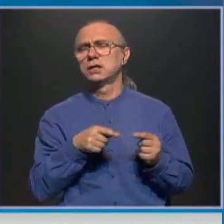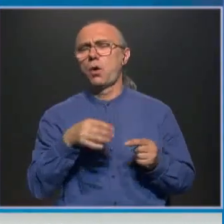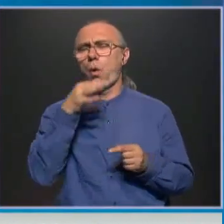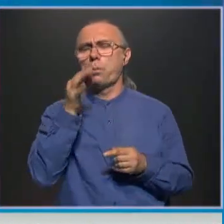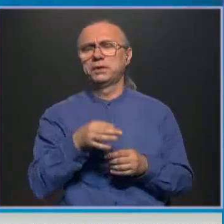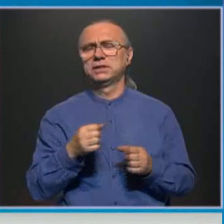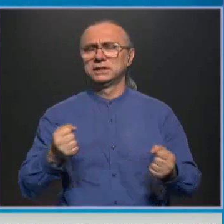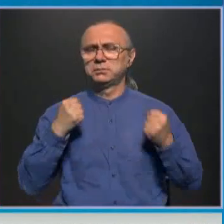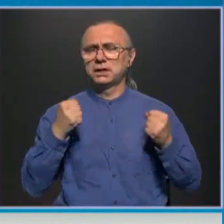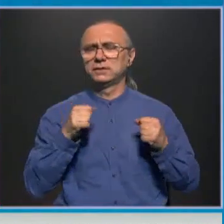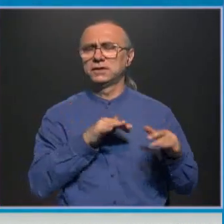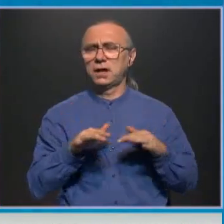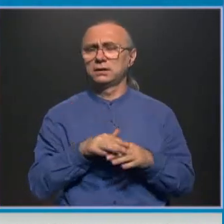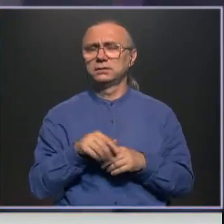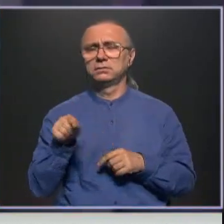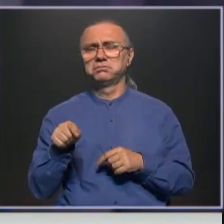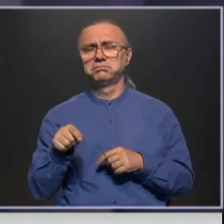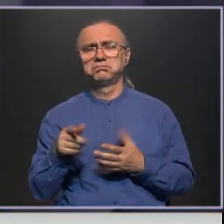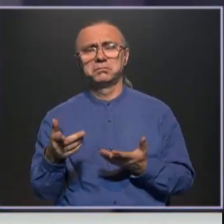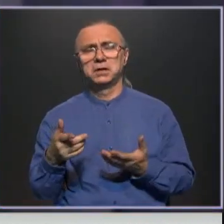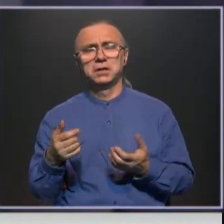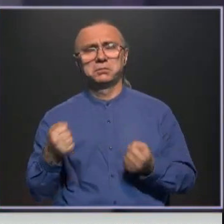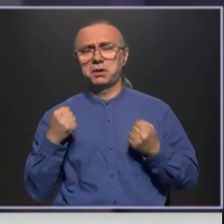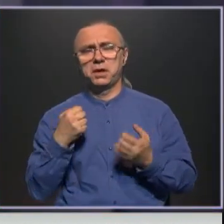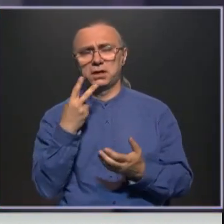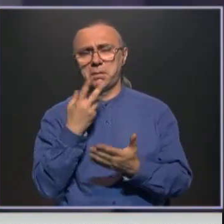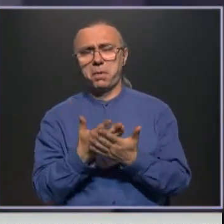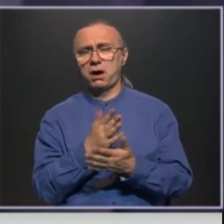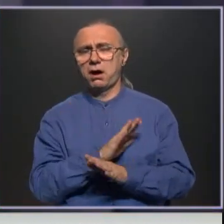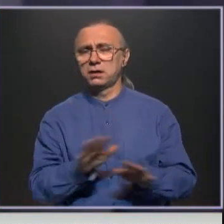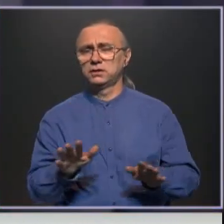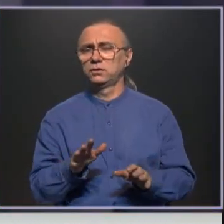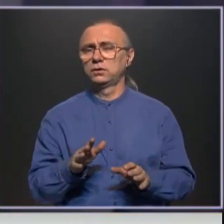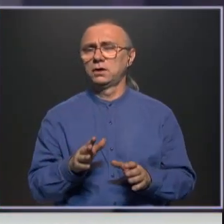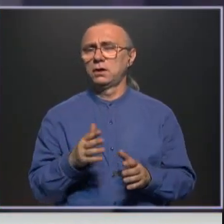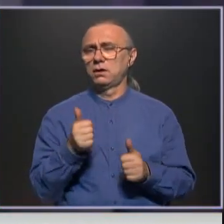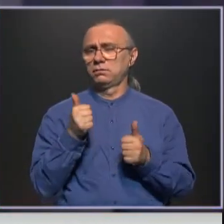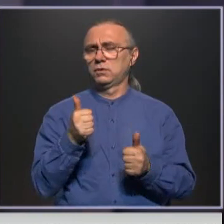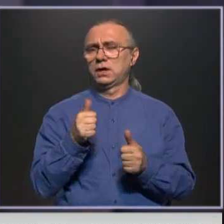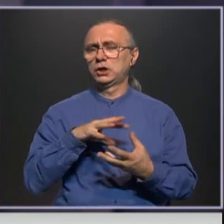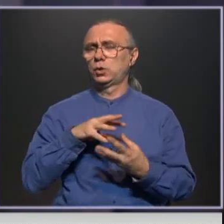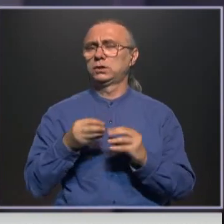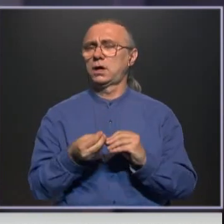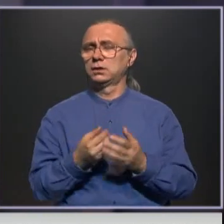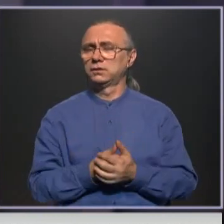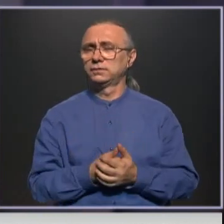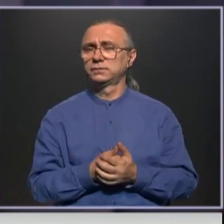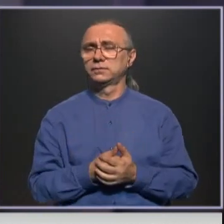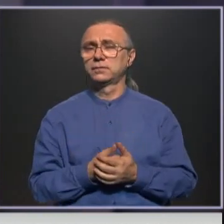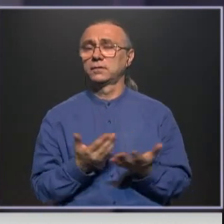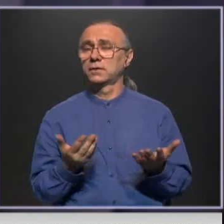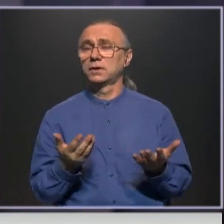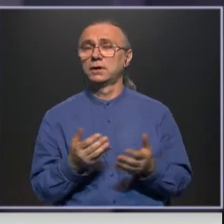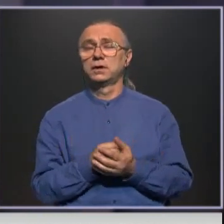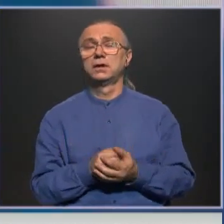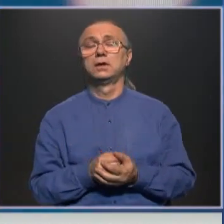йоги, спортсмены не показывают никаких результатов. Соответственно, и спортивные именно фактор йоги, даже